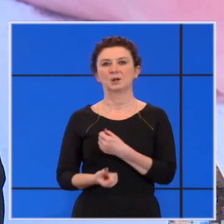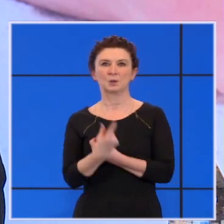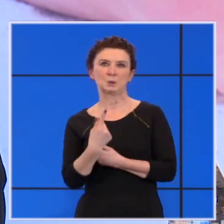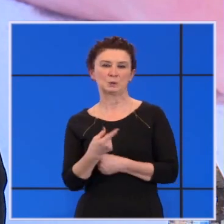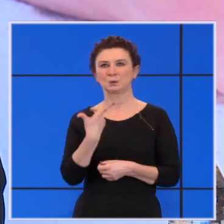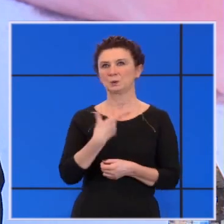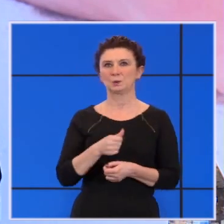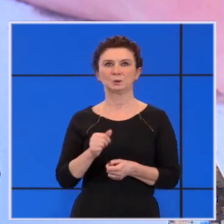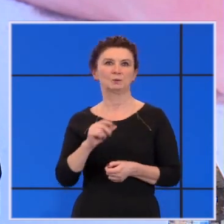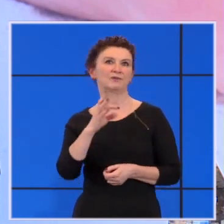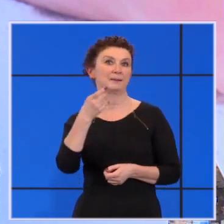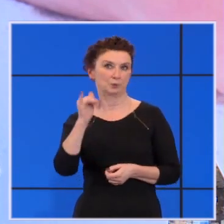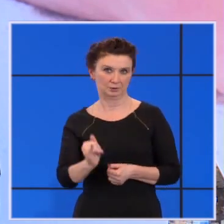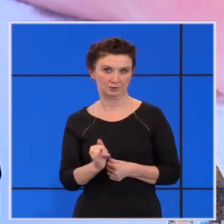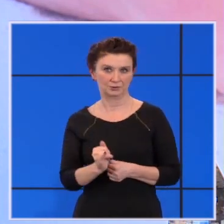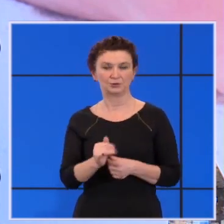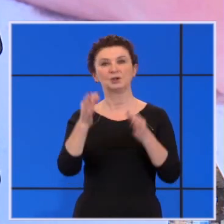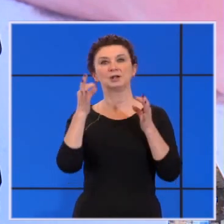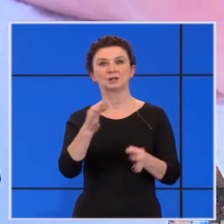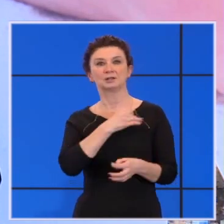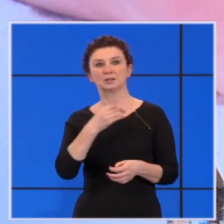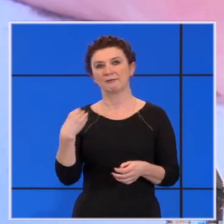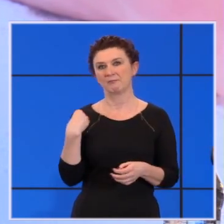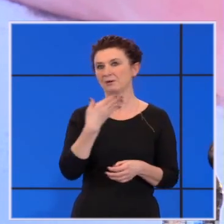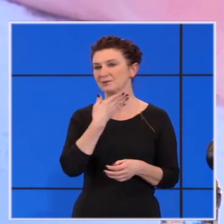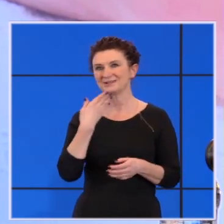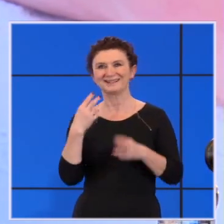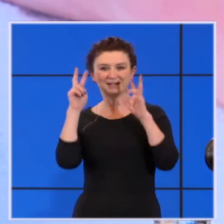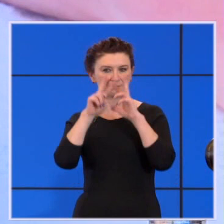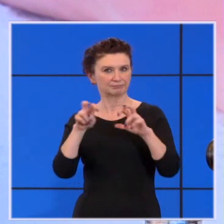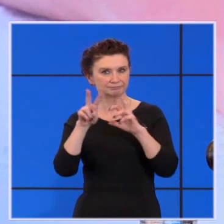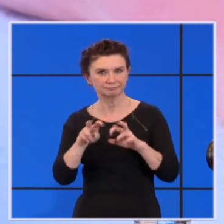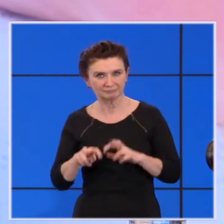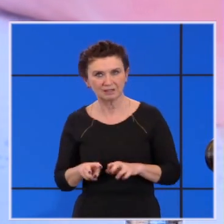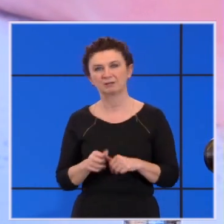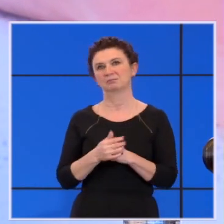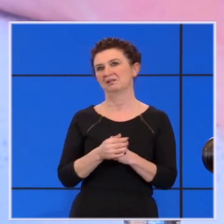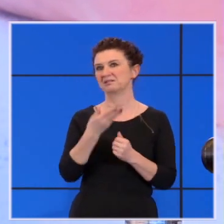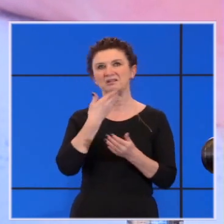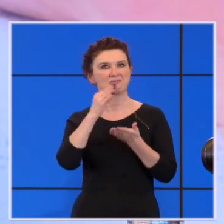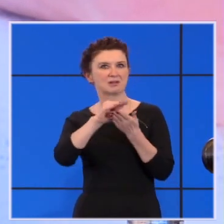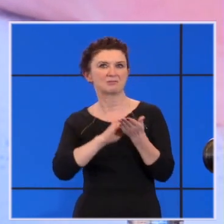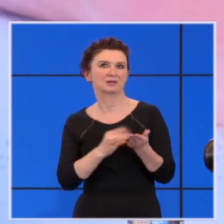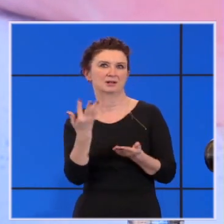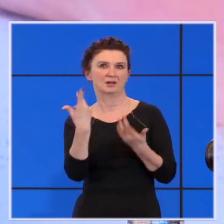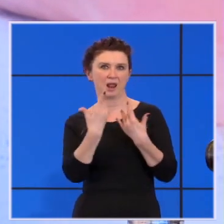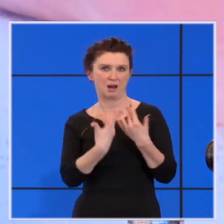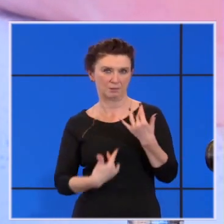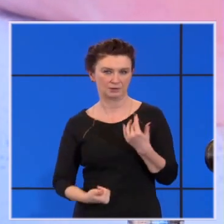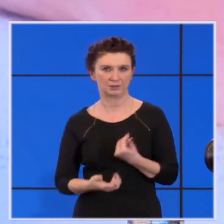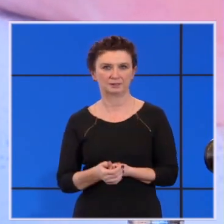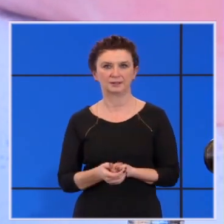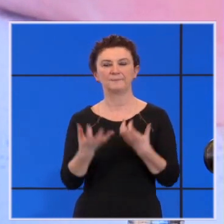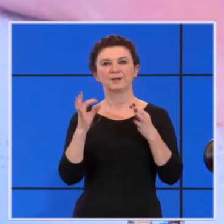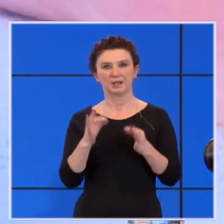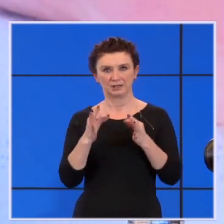takich badań, nie ma takich rejestrów, nie ma takich analizy tych klinik. Po to jest właśnie ta ustawa. Zaś jestem w stanie jako lekarz, podobnie jak pani premier,